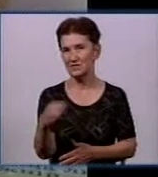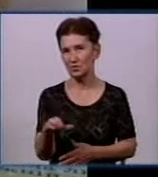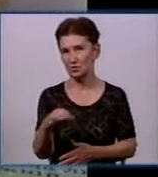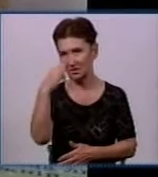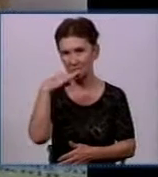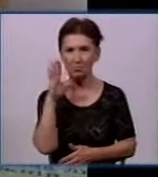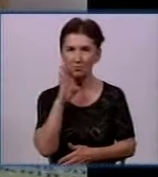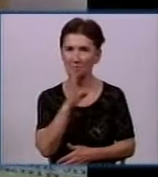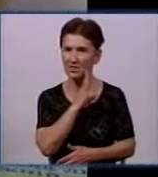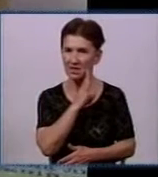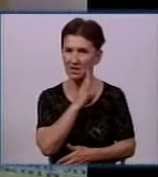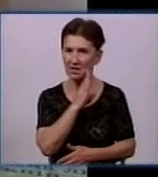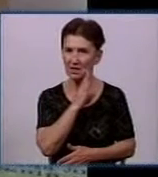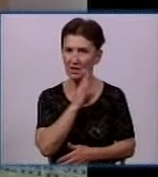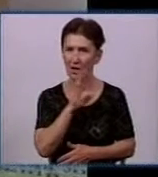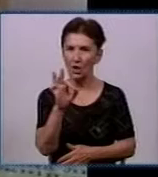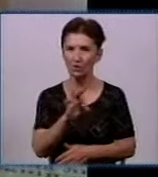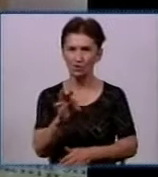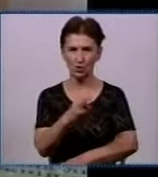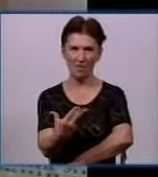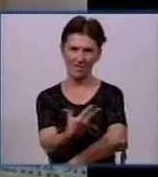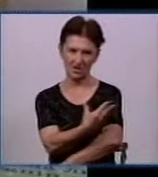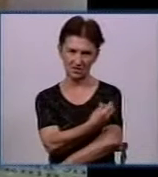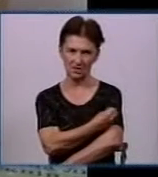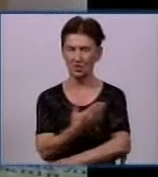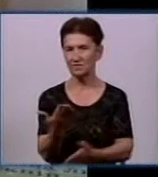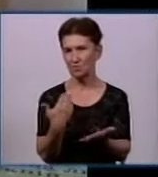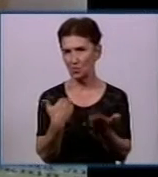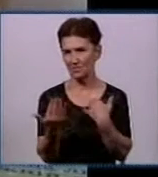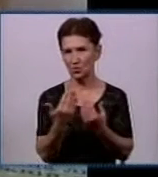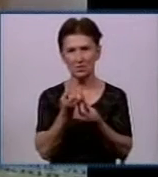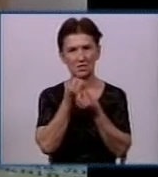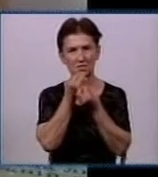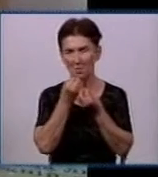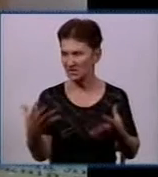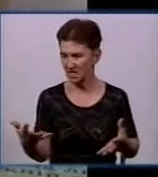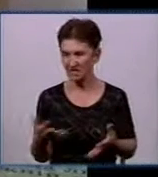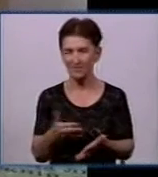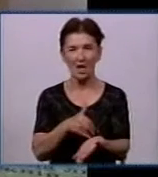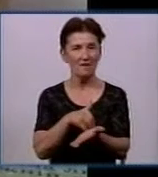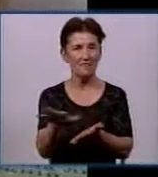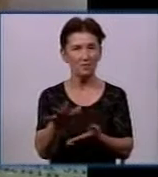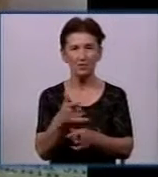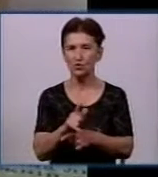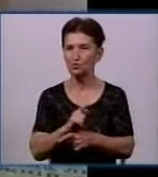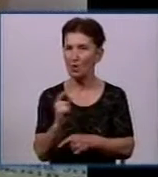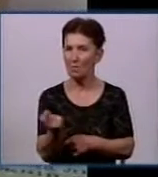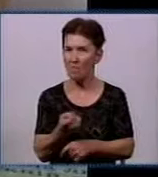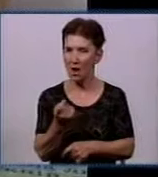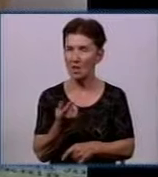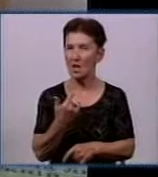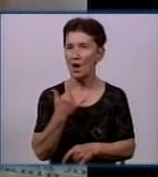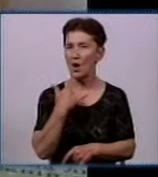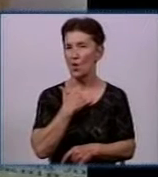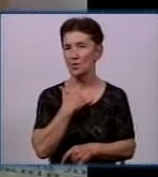в принципі, щодо вакцинації відносяться позитивно. Відмовників дуже мало. Це у нас